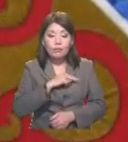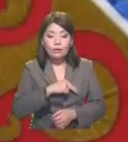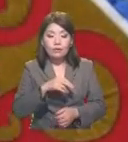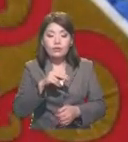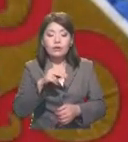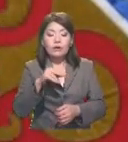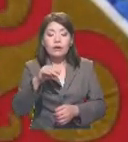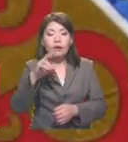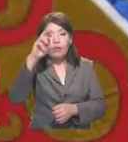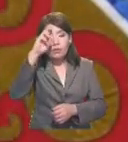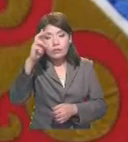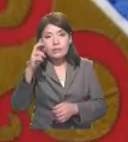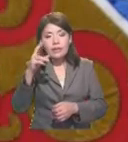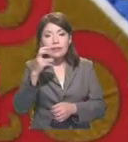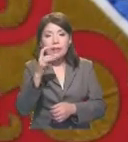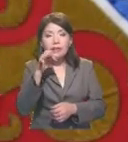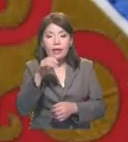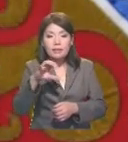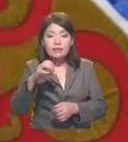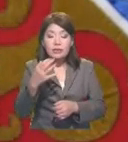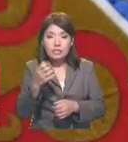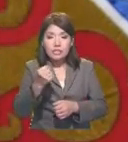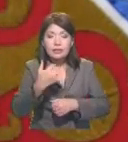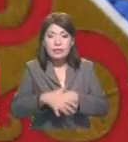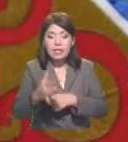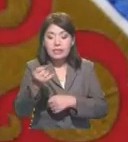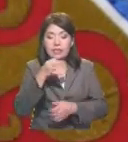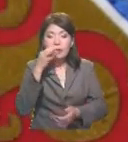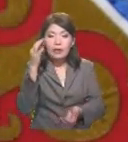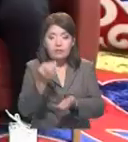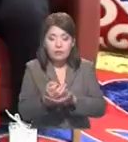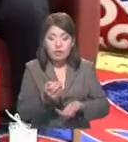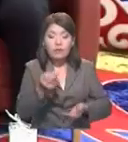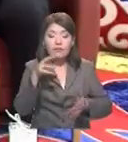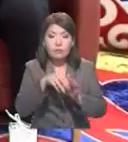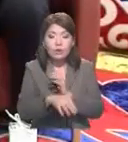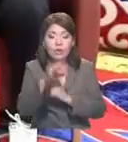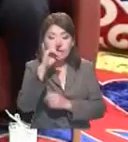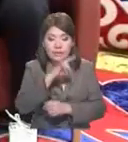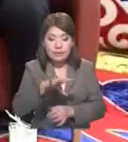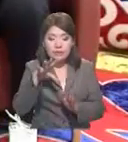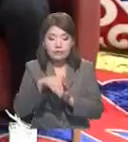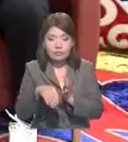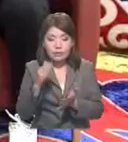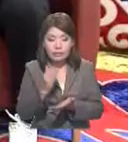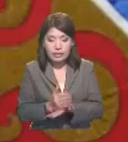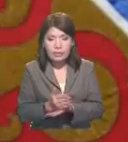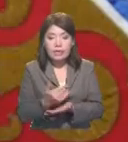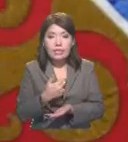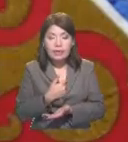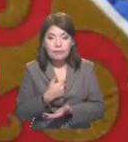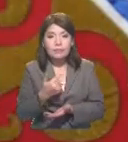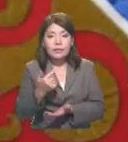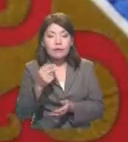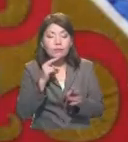за американские отношения в Центральной Азии. В целом, да, и в том, с Казахстаном в том числе. И я слежу